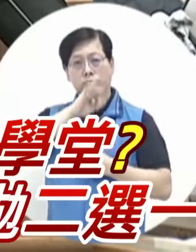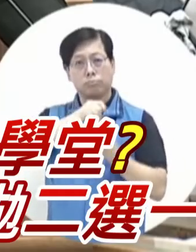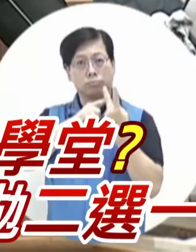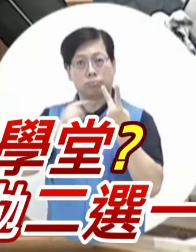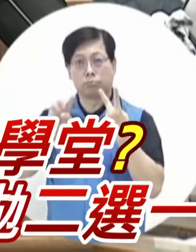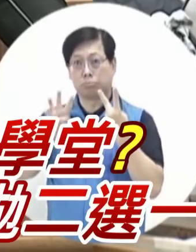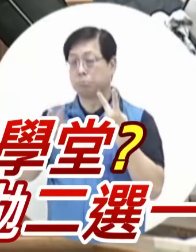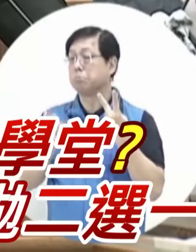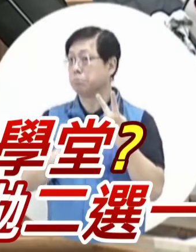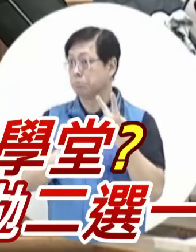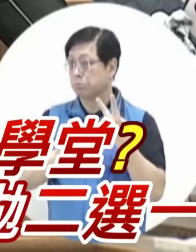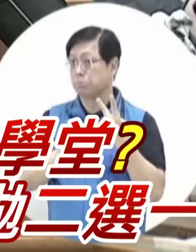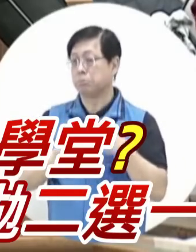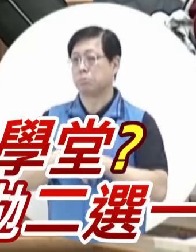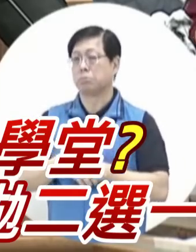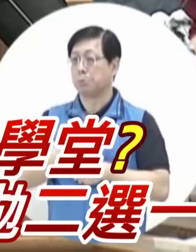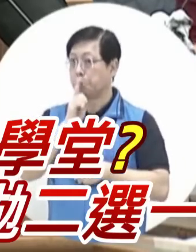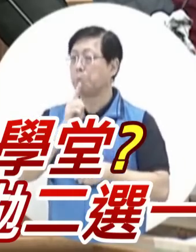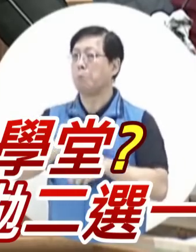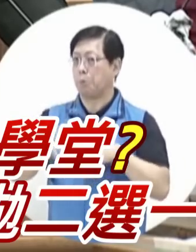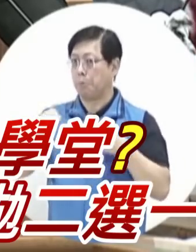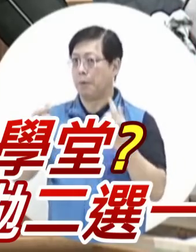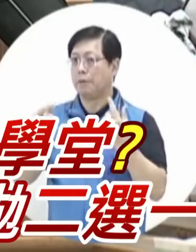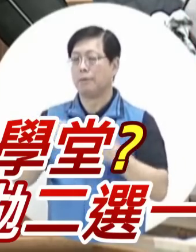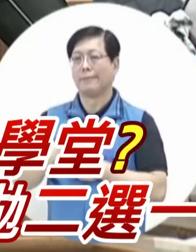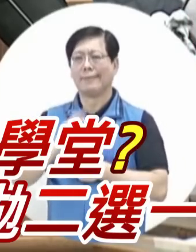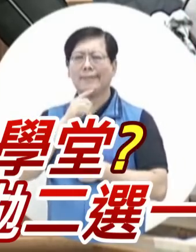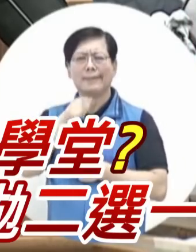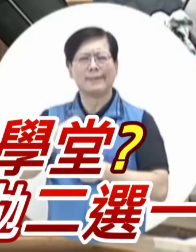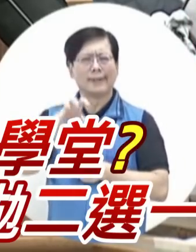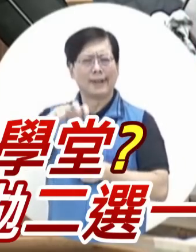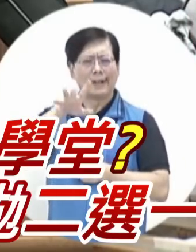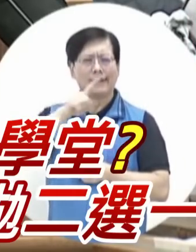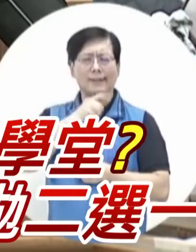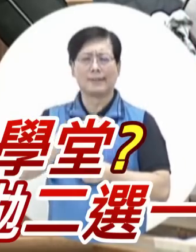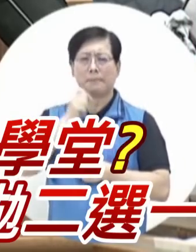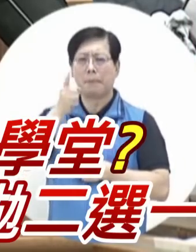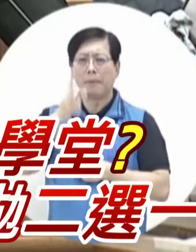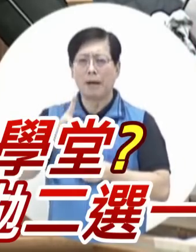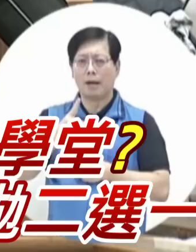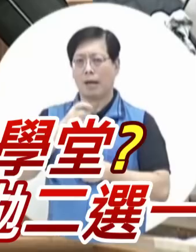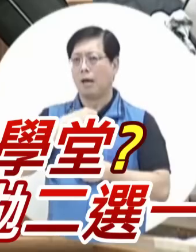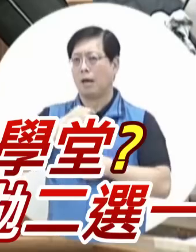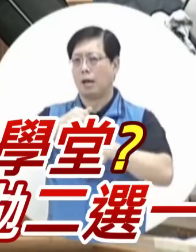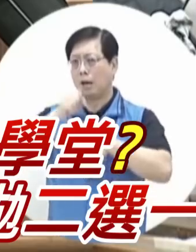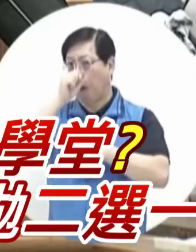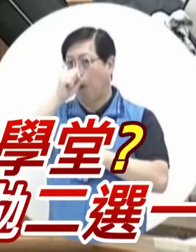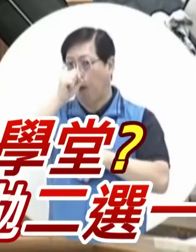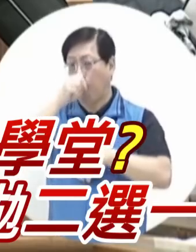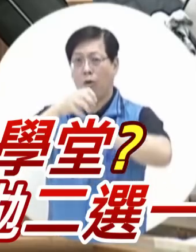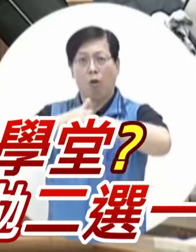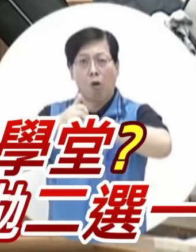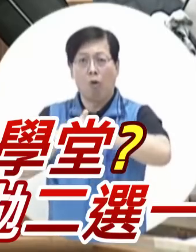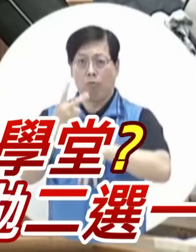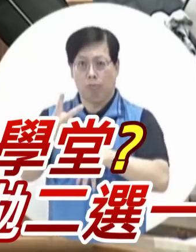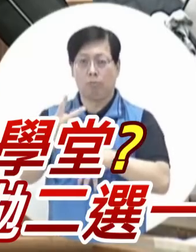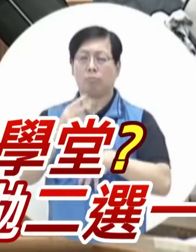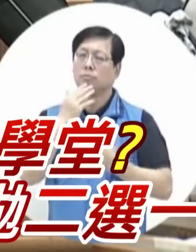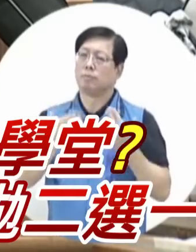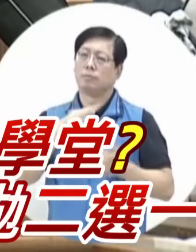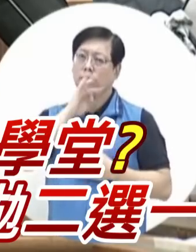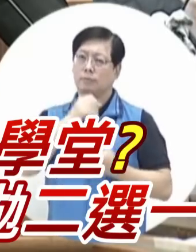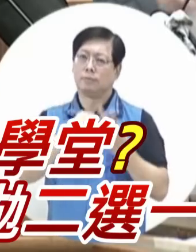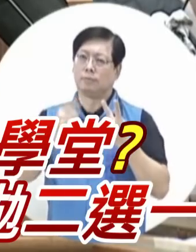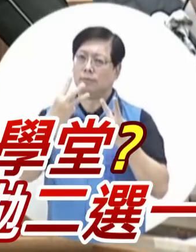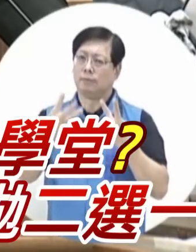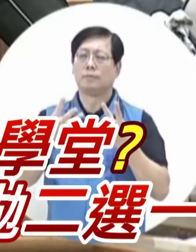左右的程度哈。但是呢，哈，这个刚好又有一个叠字，对不对？吼吼，是不是叠字？也刚好是两到三岁的语言